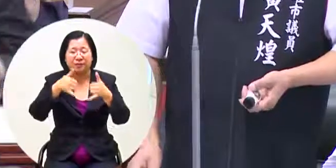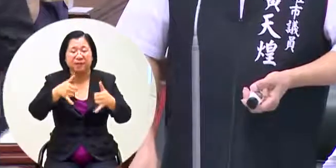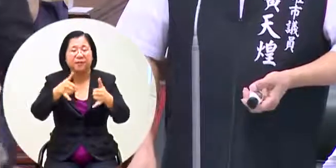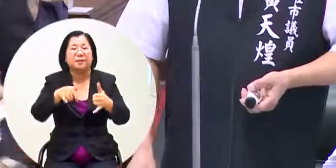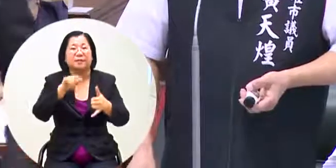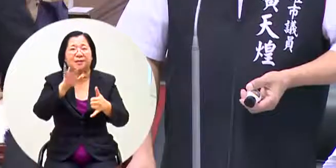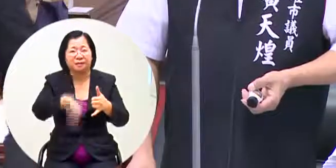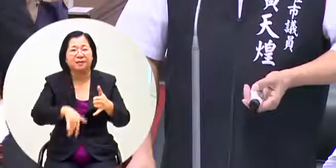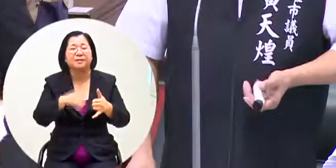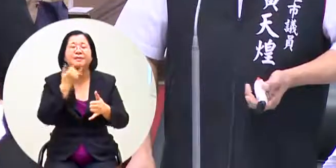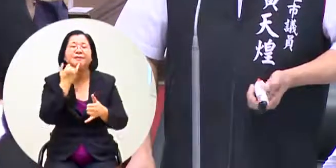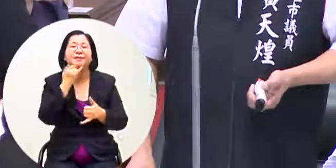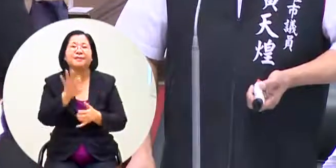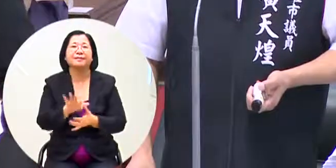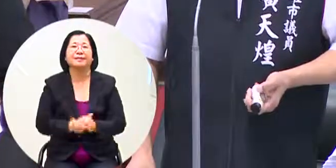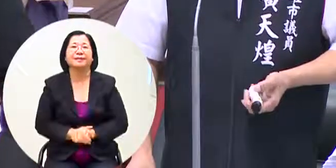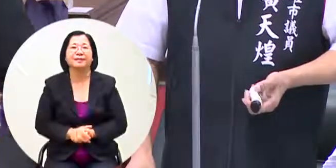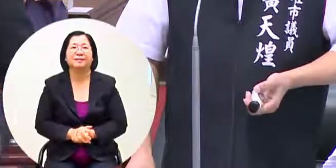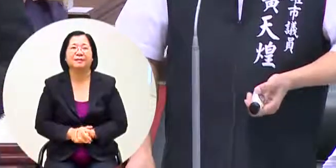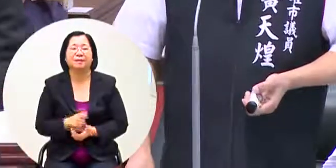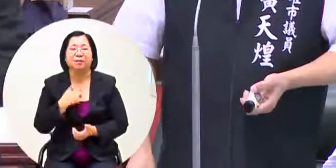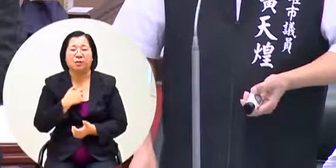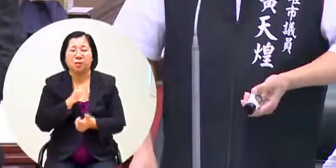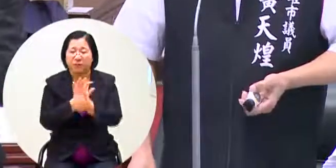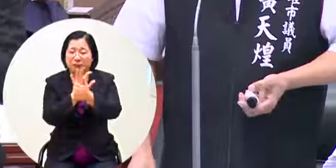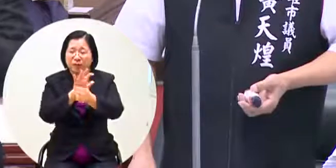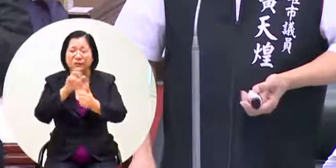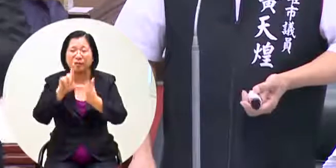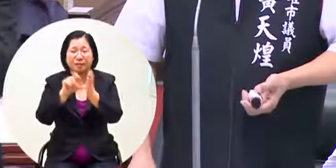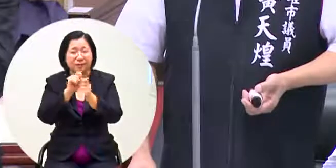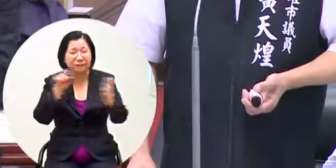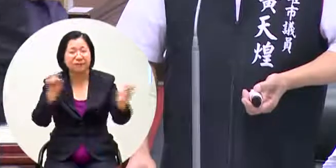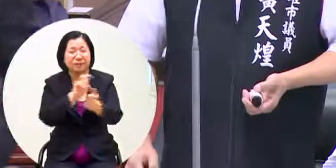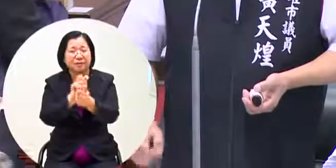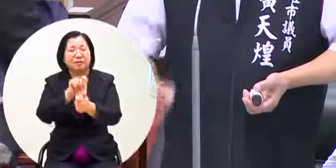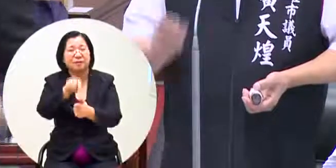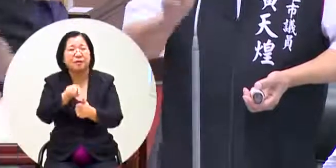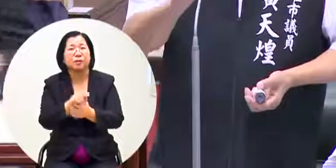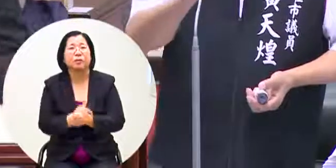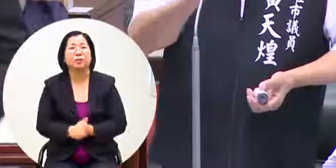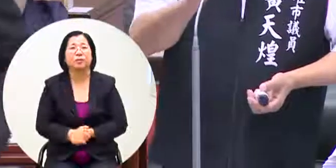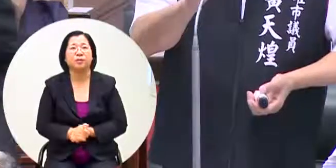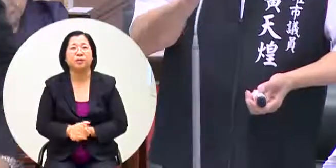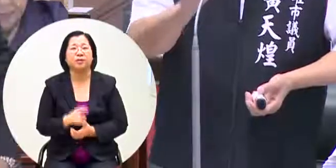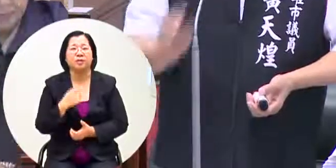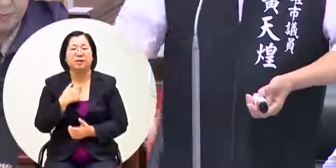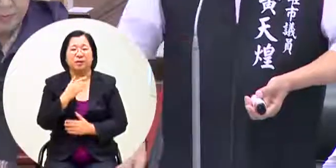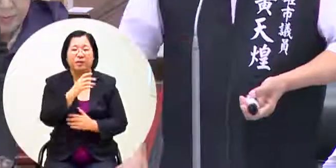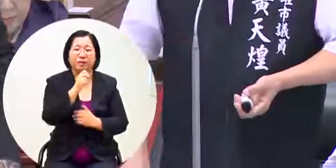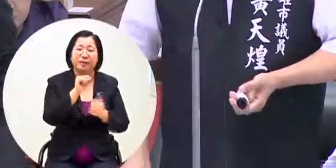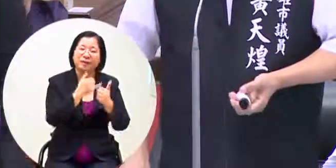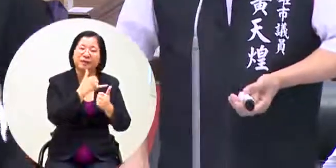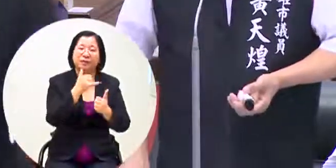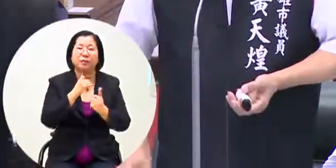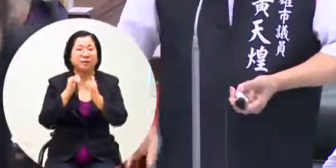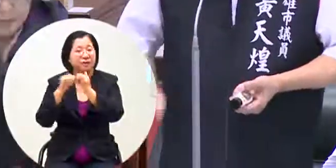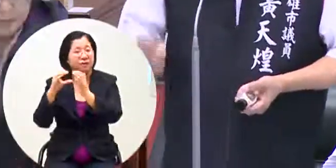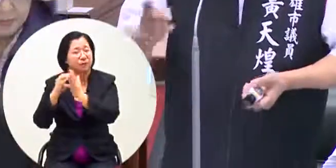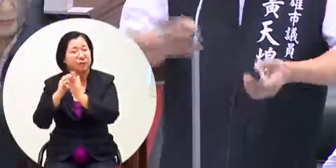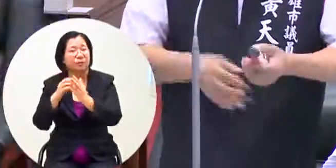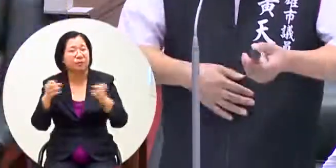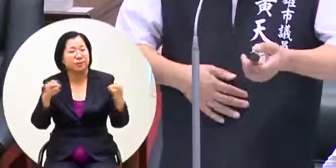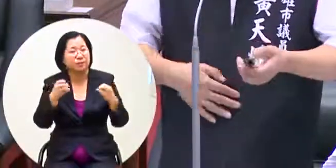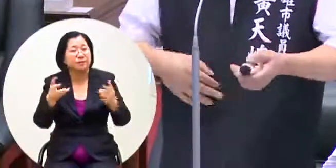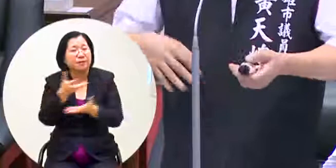们要推动长照，提供更多长照的空间出来，我想这个我们再跟议员还有跟社会局这边一起来研究看看。 好